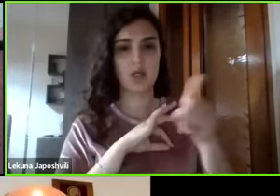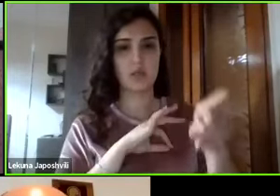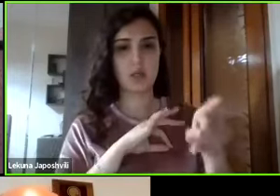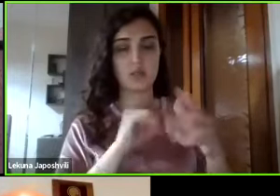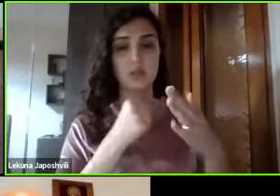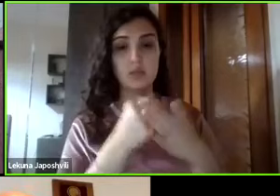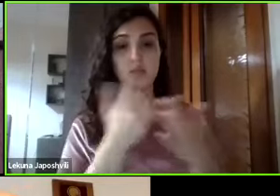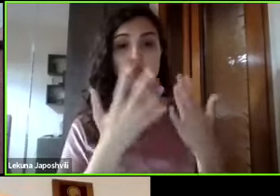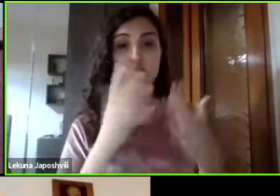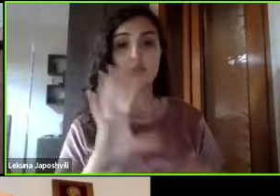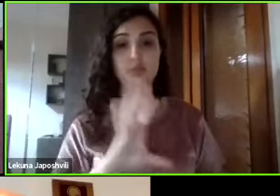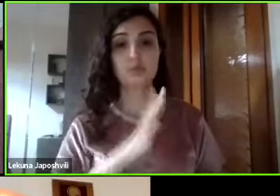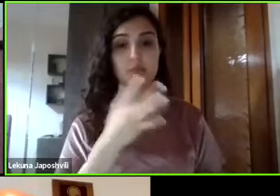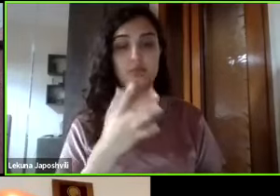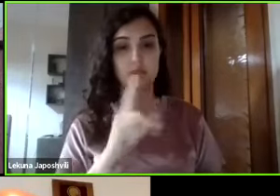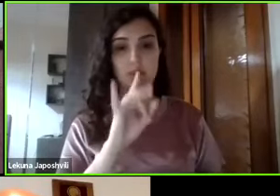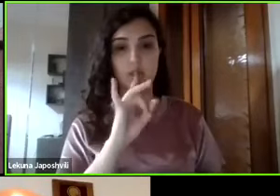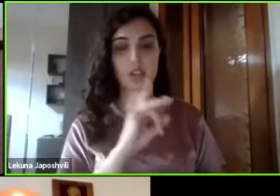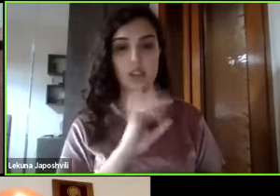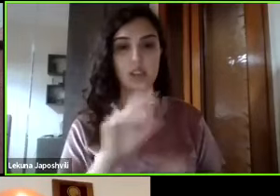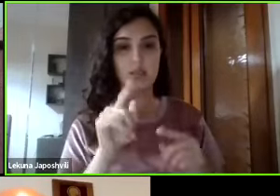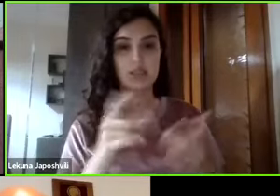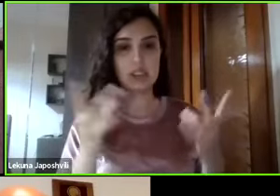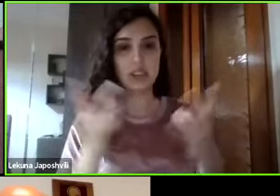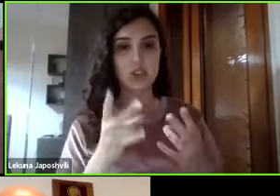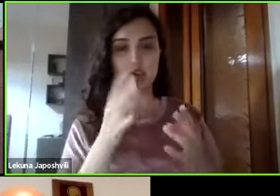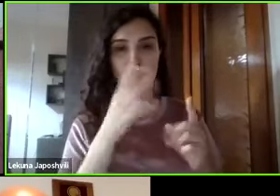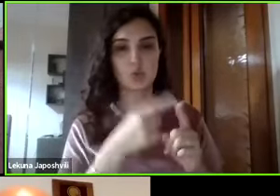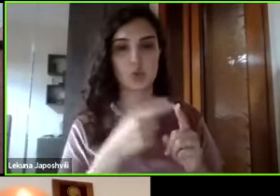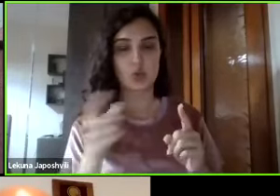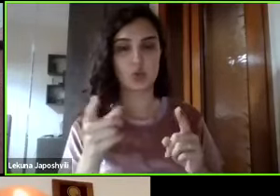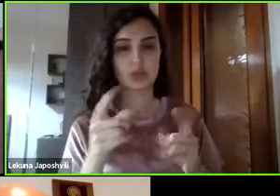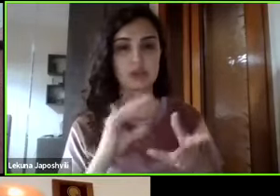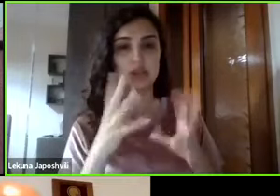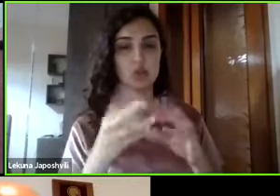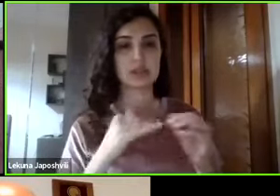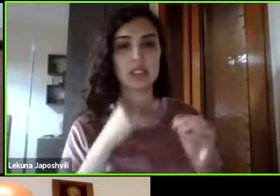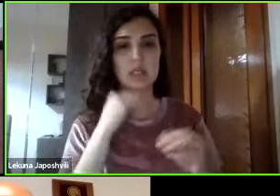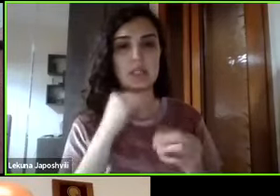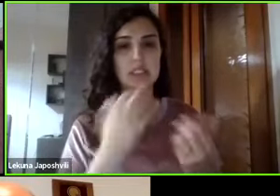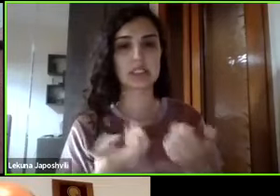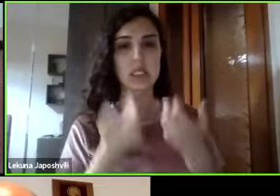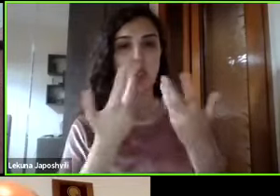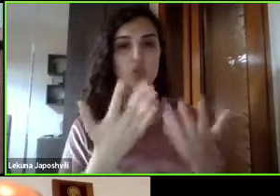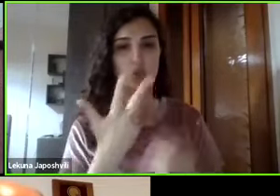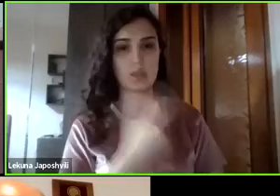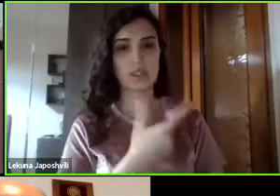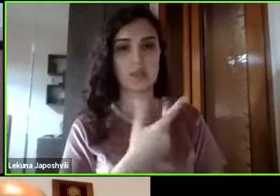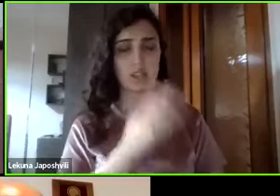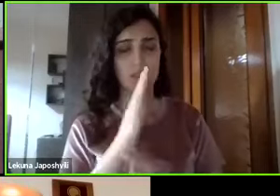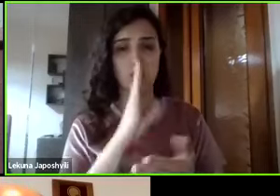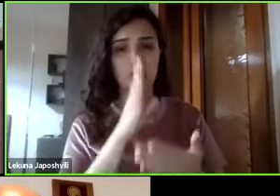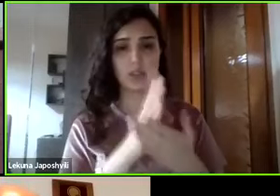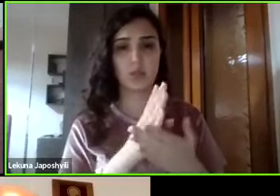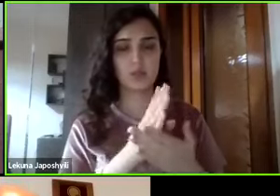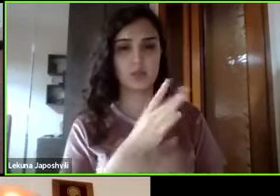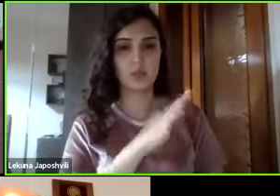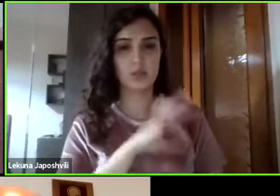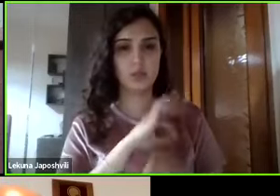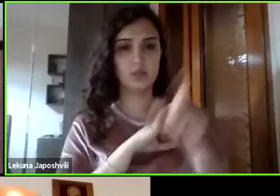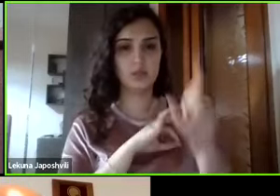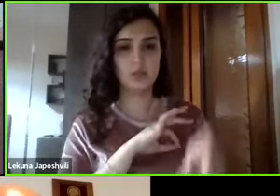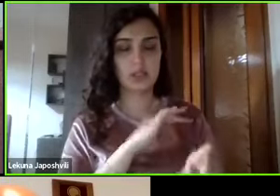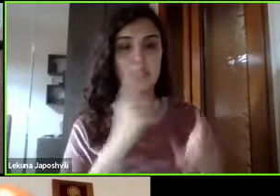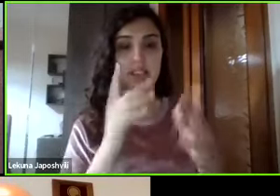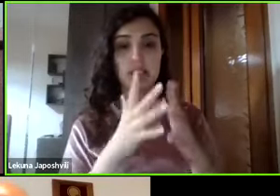tu gai ara, agar ikneba is satiro is dro uge, sakmarisi raodenobit vaktsina ikneba da pirdapir tsava mokhvarebelta. Anu erti